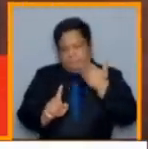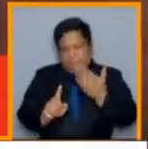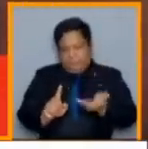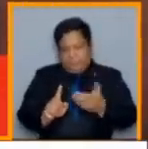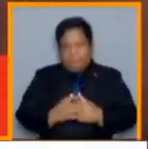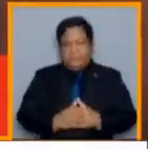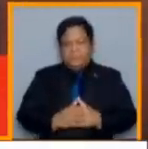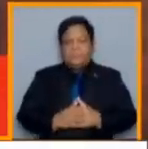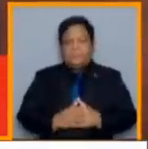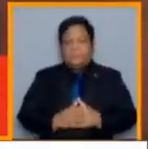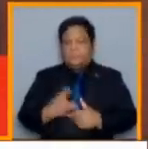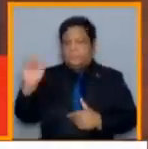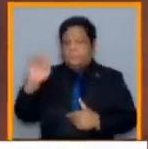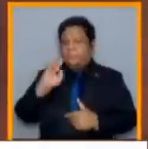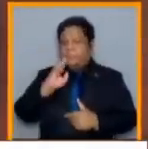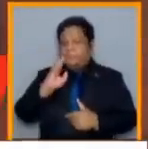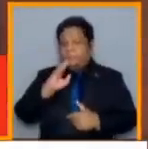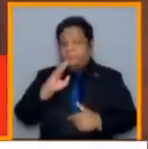sa mga